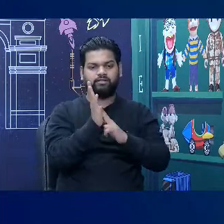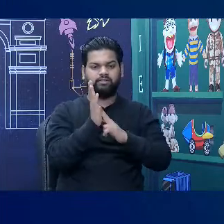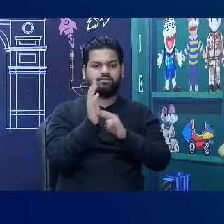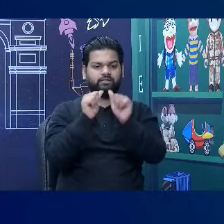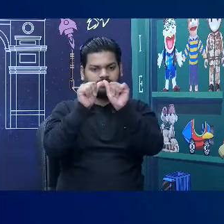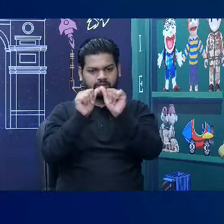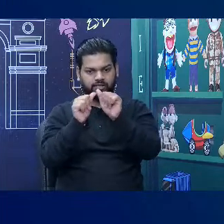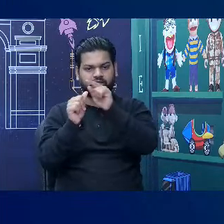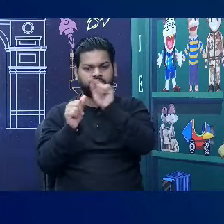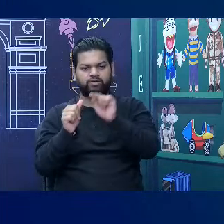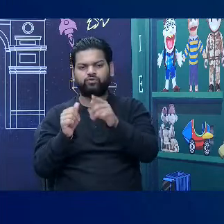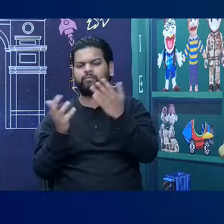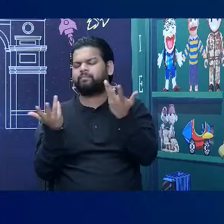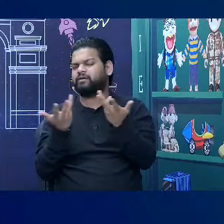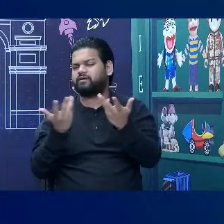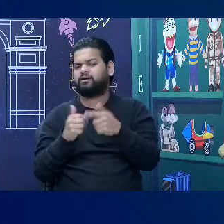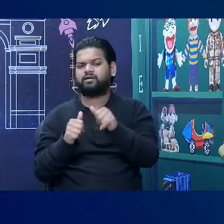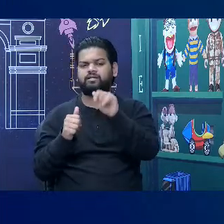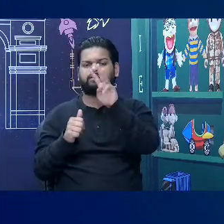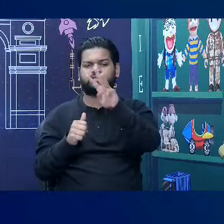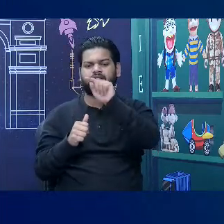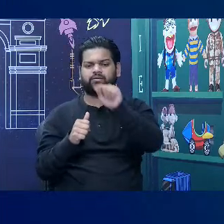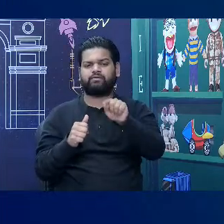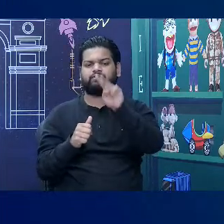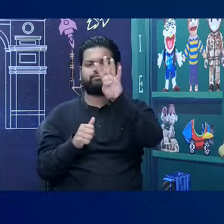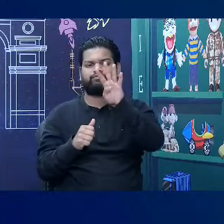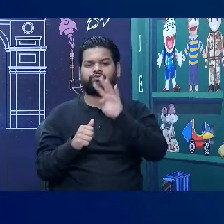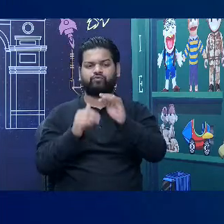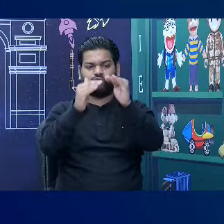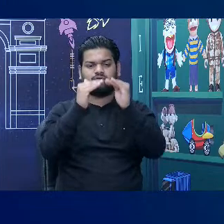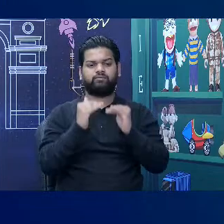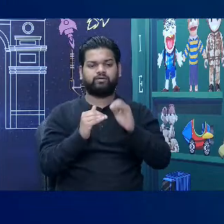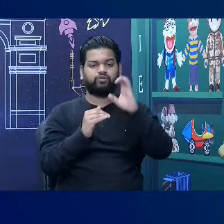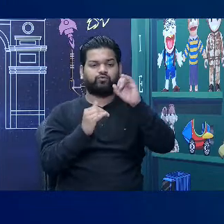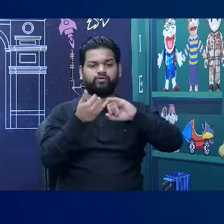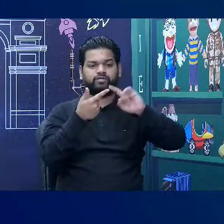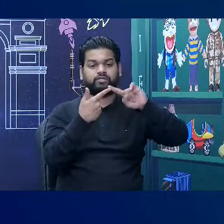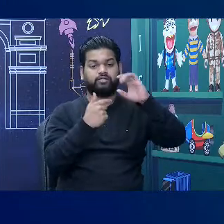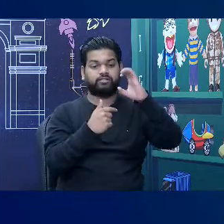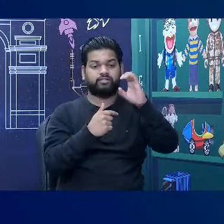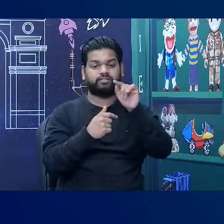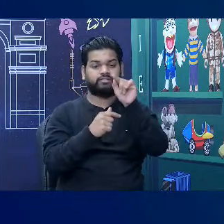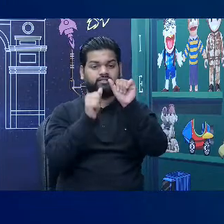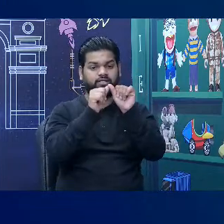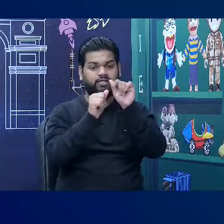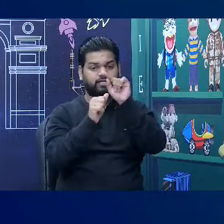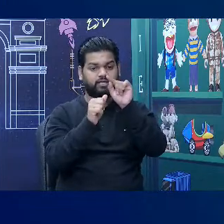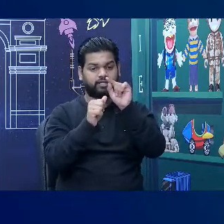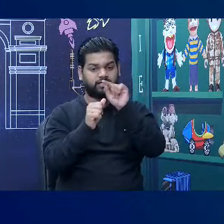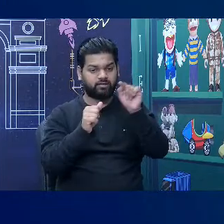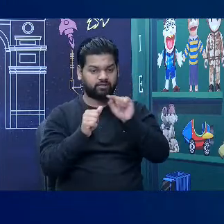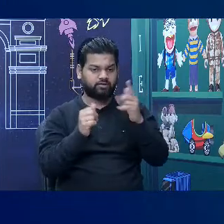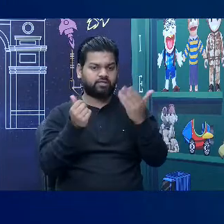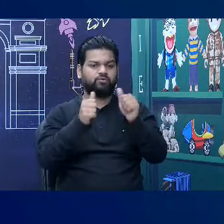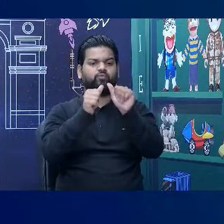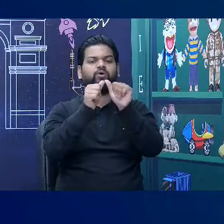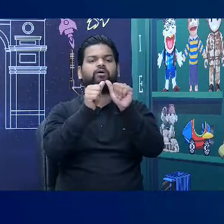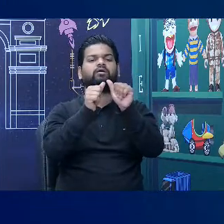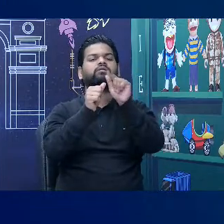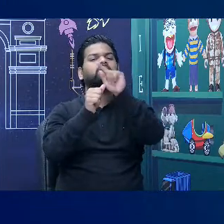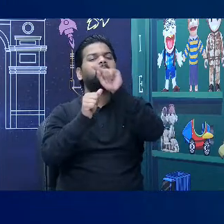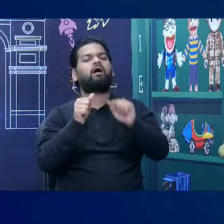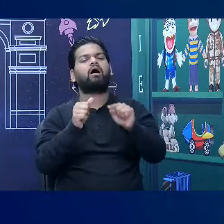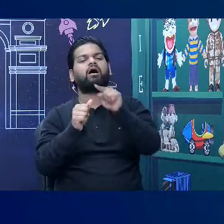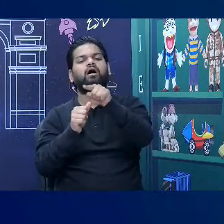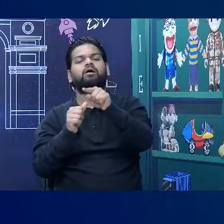Okay? And cosec A is reciprocal of sin A. So sin A हमारे पास 4 upon 5 था, तो उसका reciprocal क्या हो जाएगा?